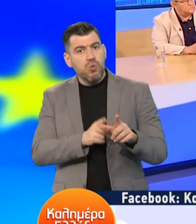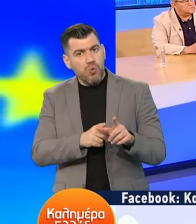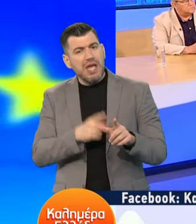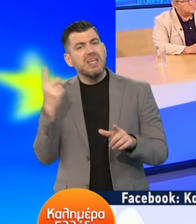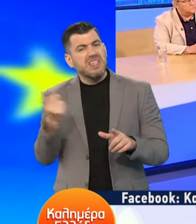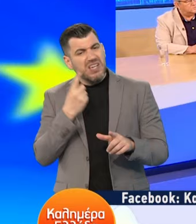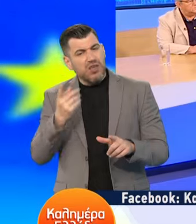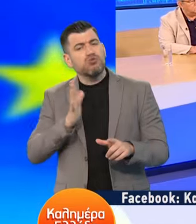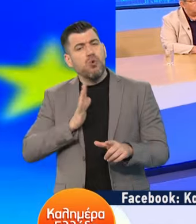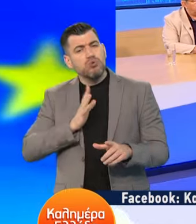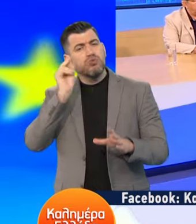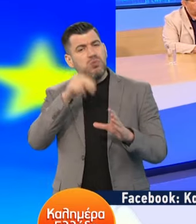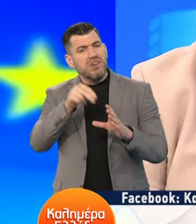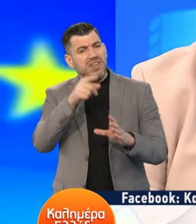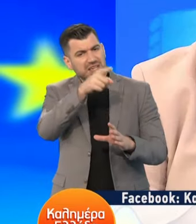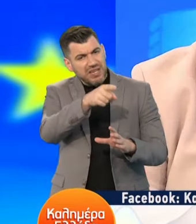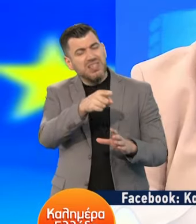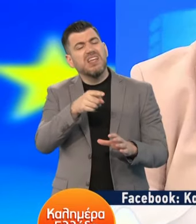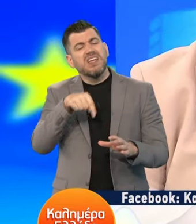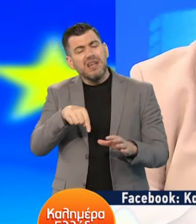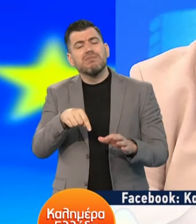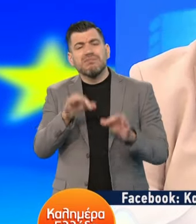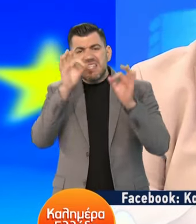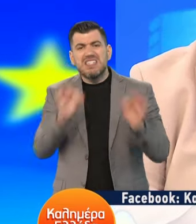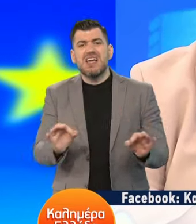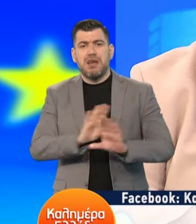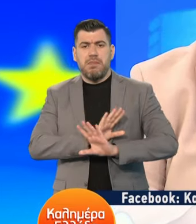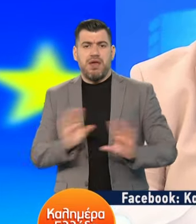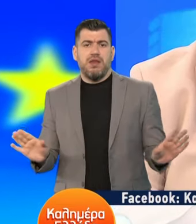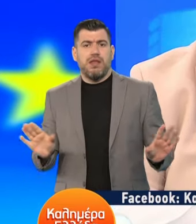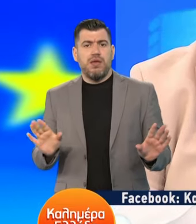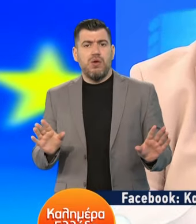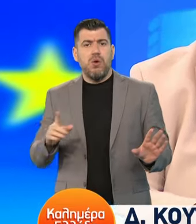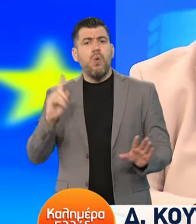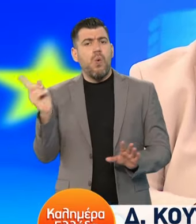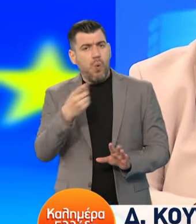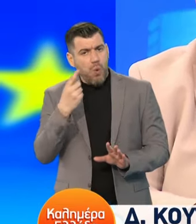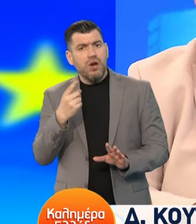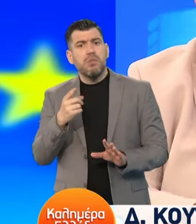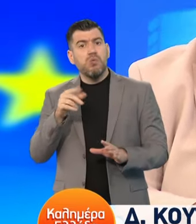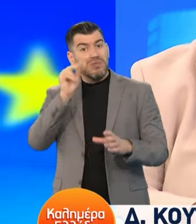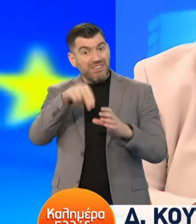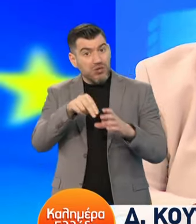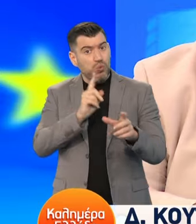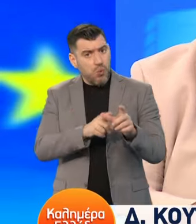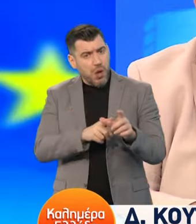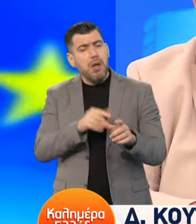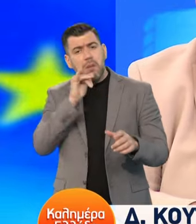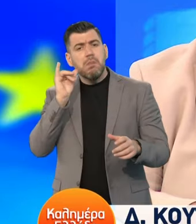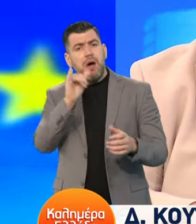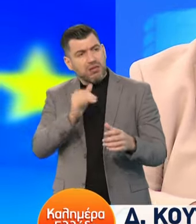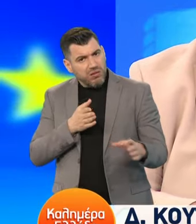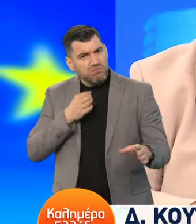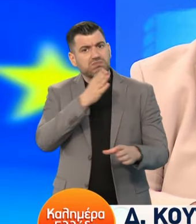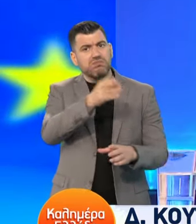μπετοναρισμένο τον κόσμο του. Δηλαδή, αυτοί που ψηφίζουν Κουκουέ είναι βέβαιο ότι θα πάνε και θα τη ρίξουν την ψήφο. Είναι έτσι ή έχει αλλάξει κάτι? Όχι, δεν νομίζω.